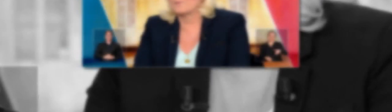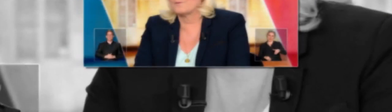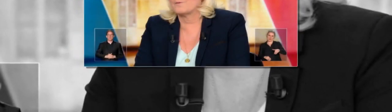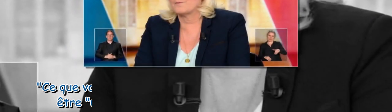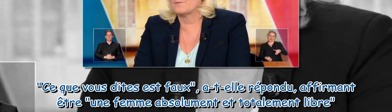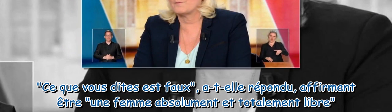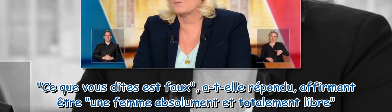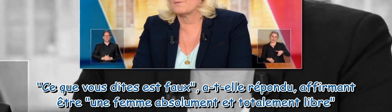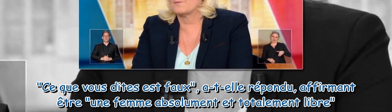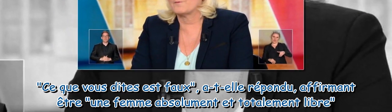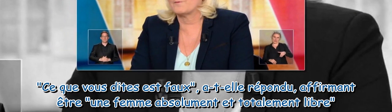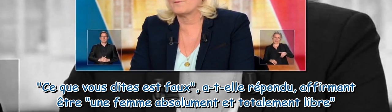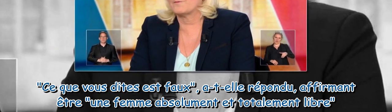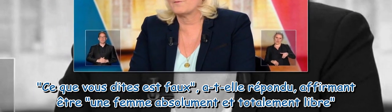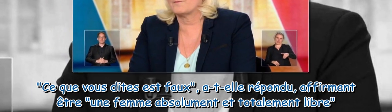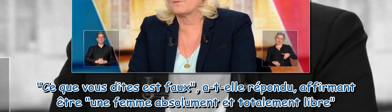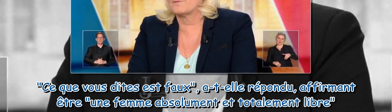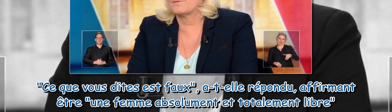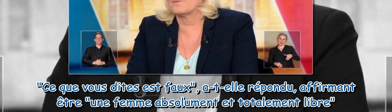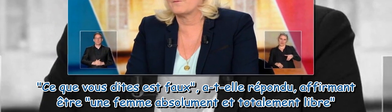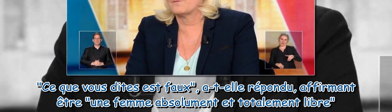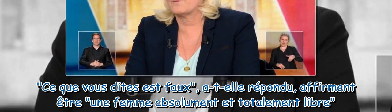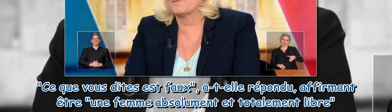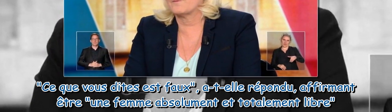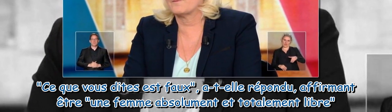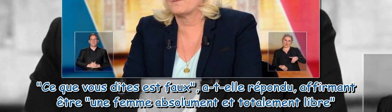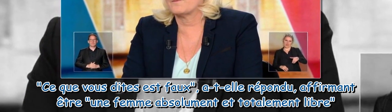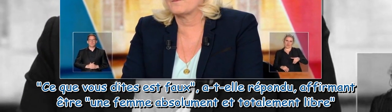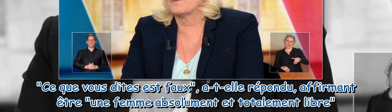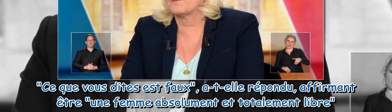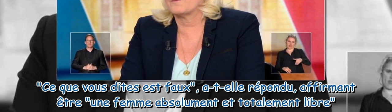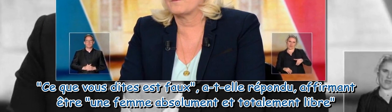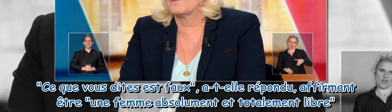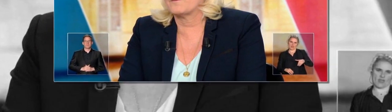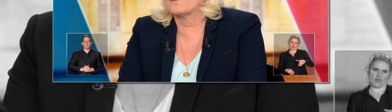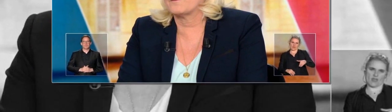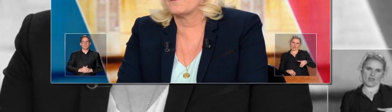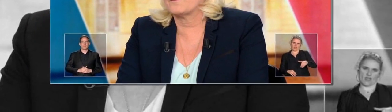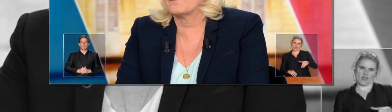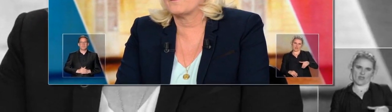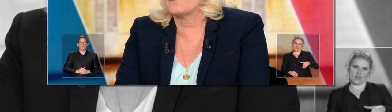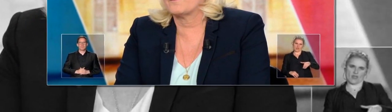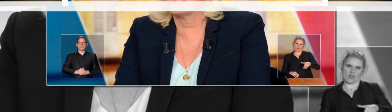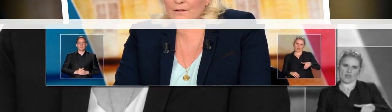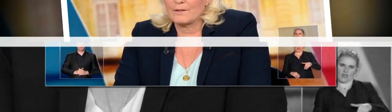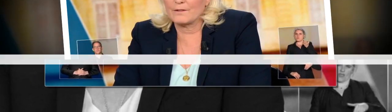ce que vous dites est faux at elle répondu affirmant être une femme absolument est totalement libre